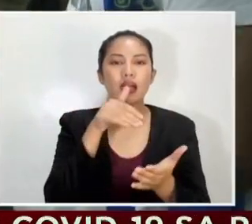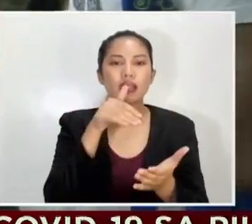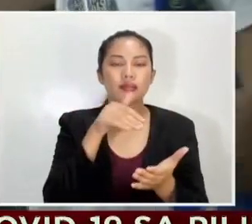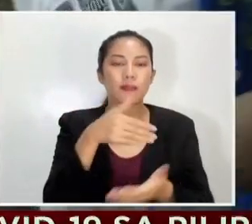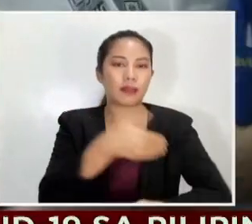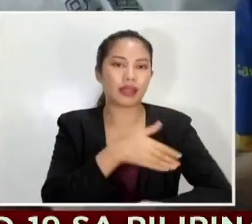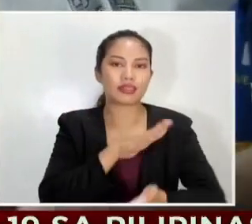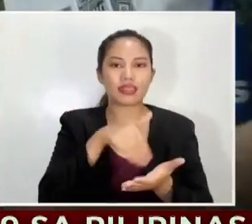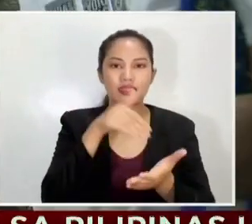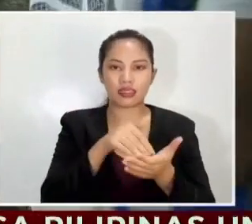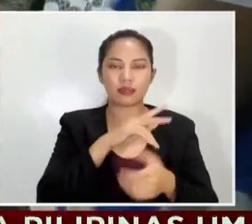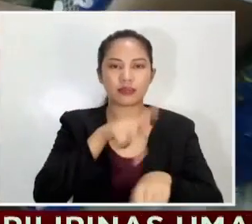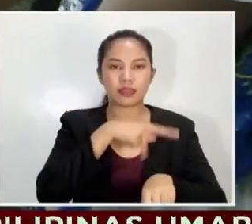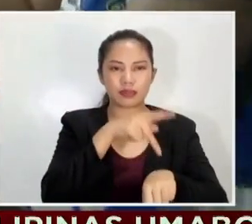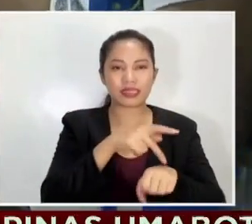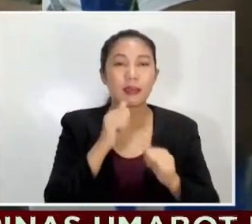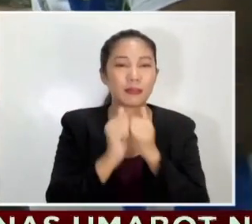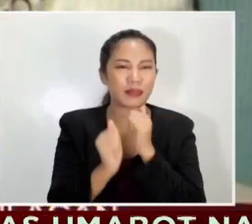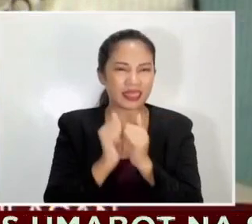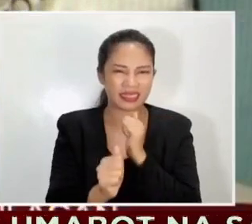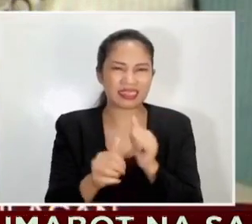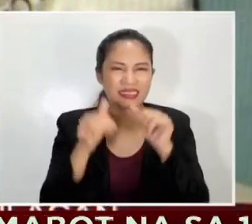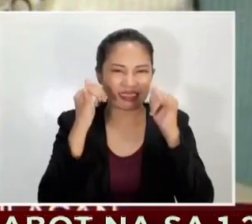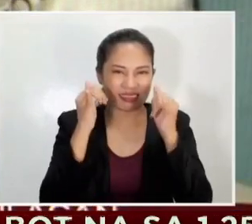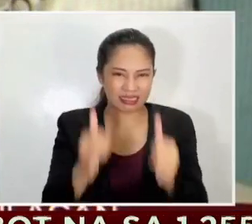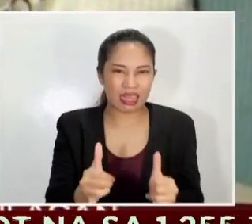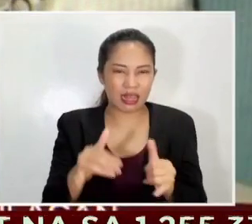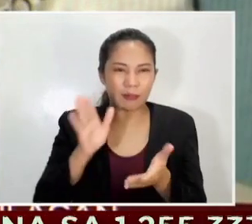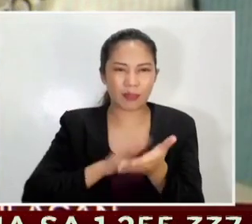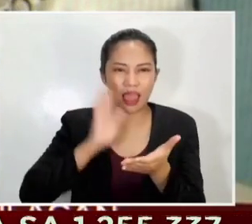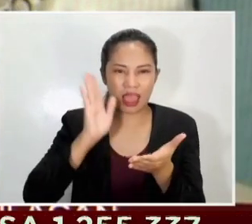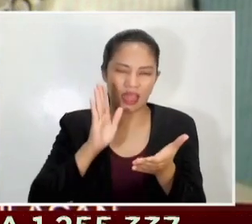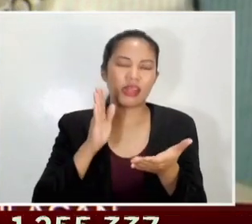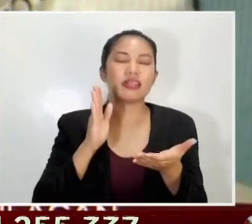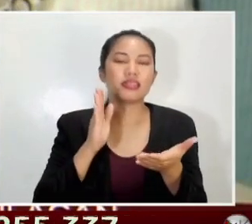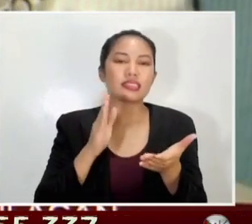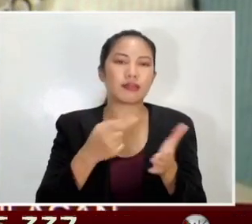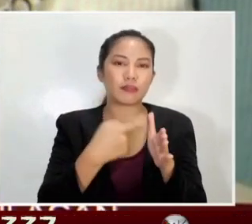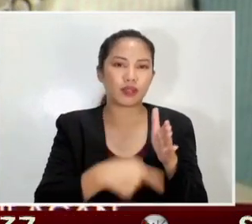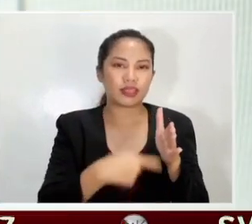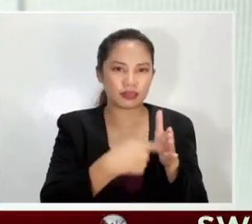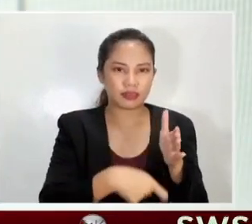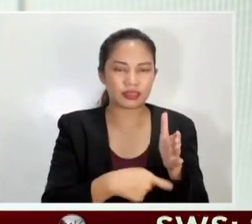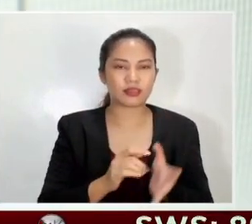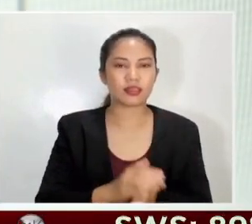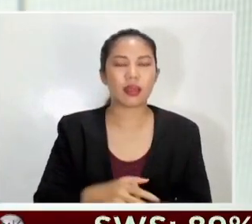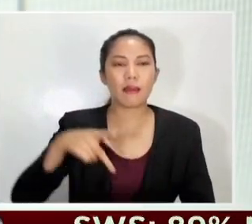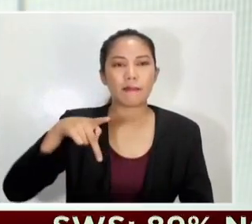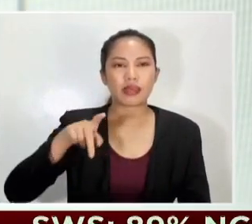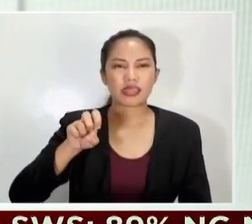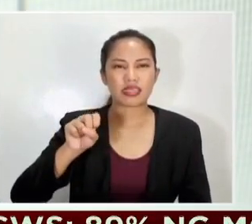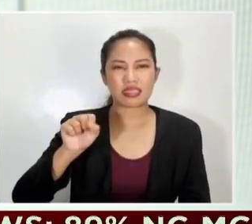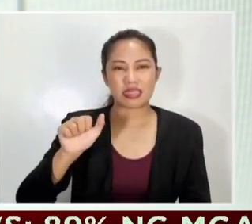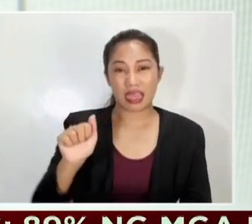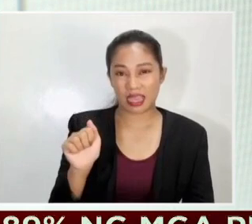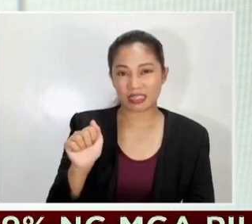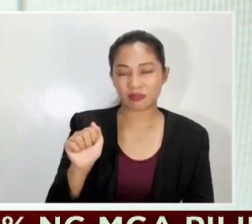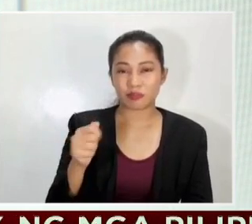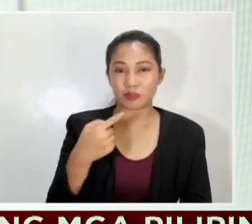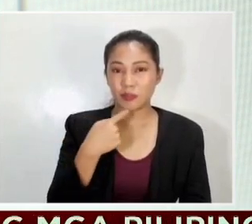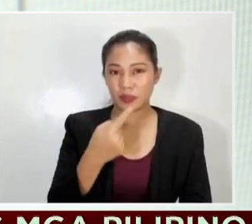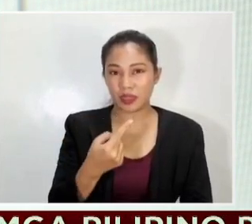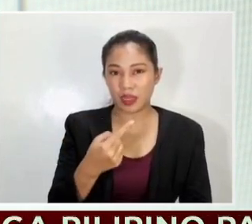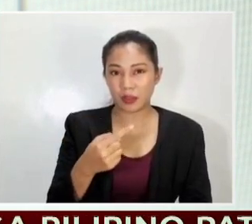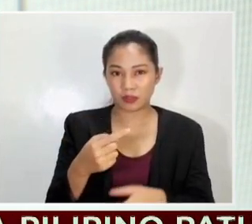rin ang direksyon ng presyo ng mga bilihin. Sa ngayon, hindi pa nakikita ng PSA na bababa na ang inflation rate sa mga susunod na